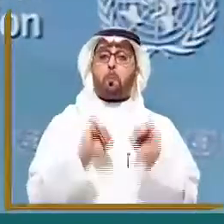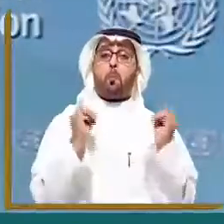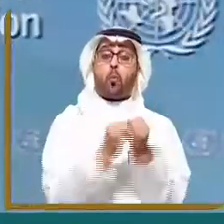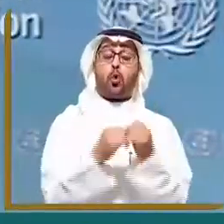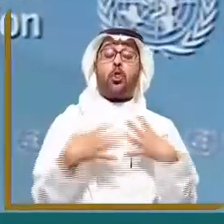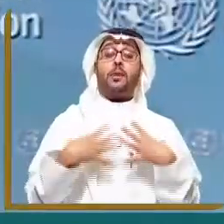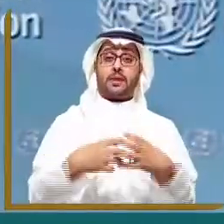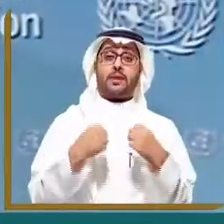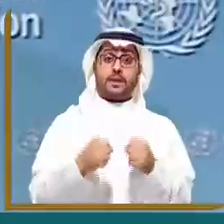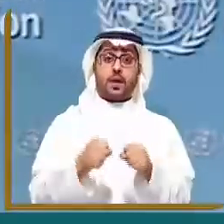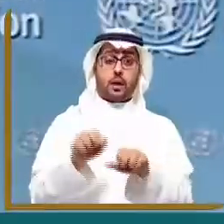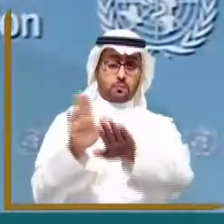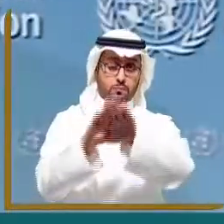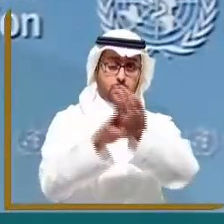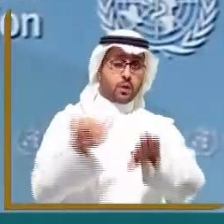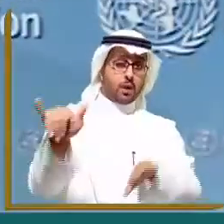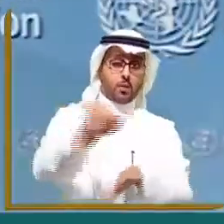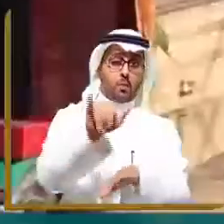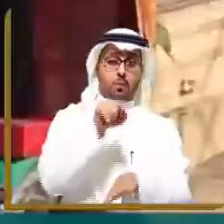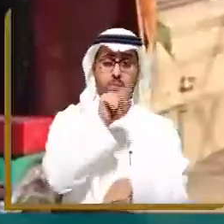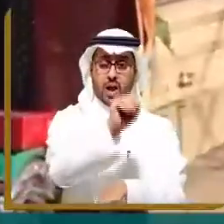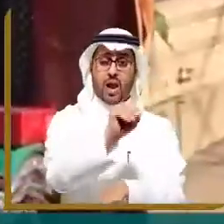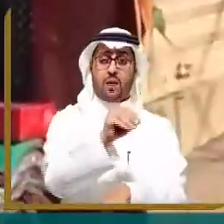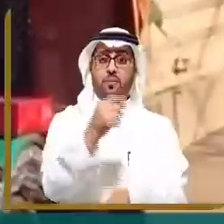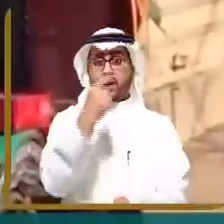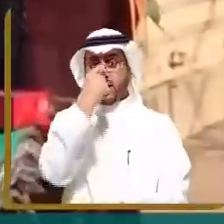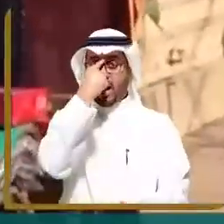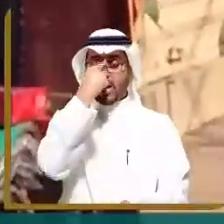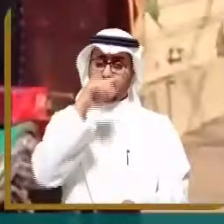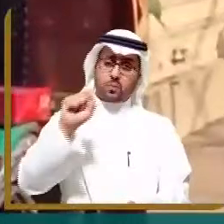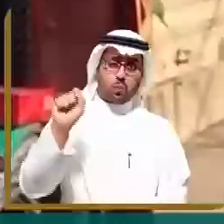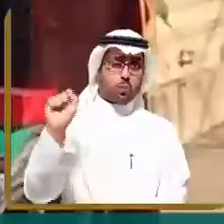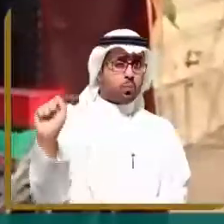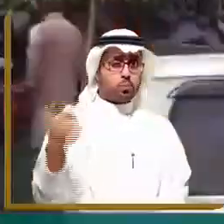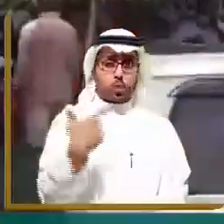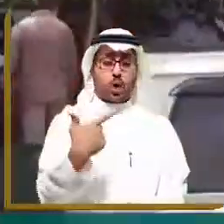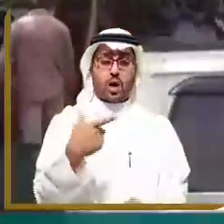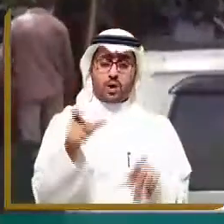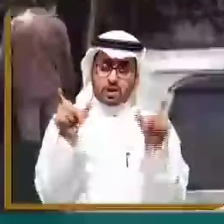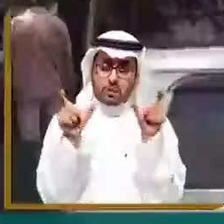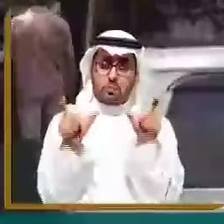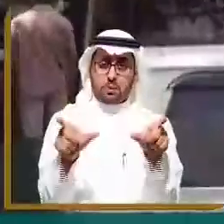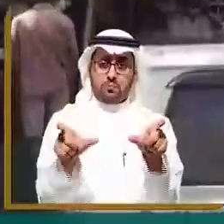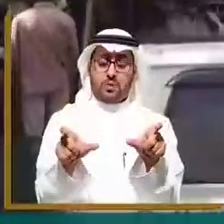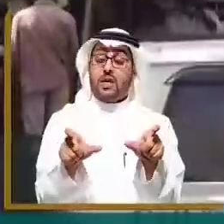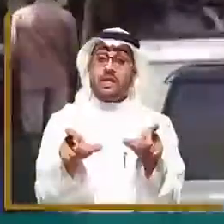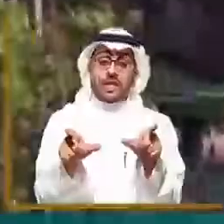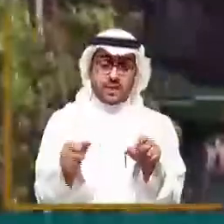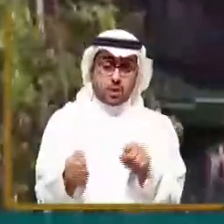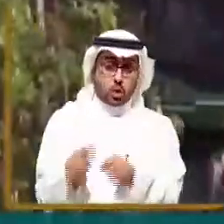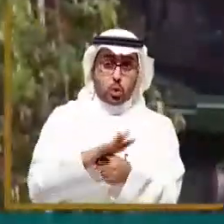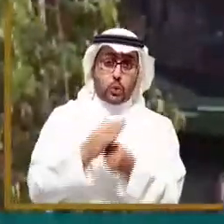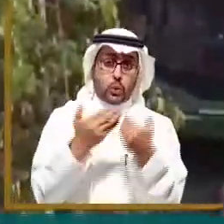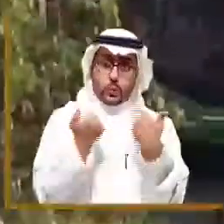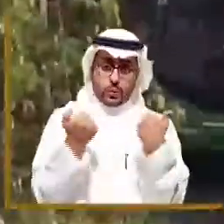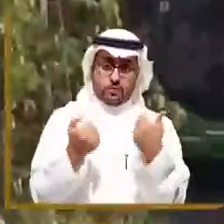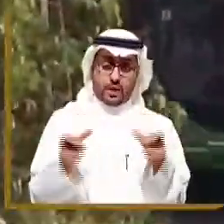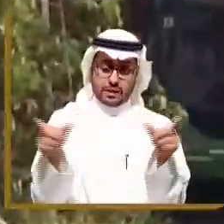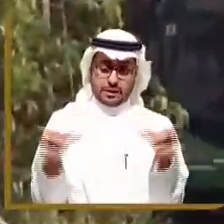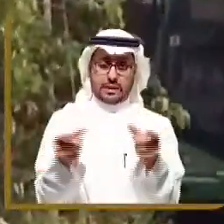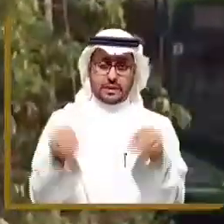لمواجهة الارتفاع الحاد في حالات إصابة كورونا، الصحة العالمية توصي الهند بفرض قيود جديدة للحد من انتشار